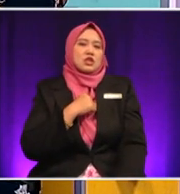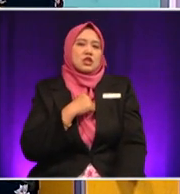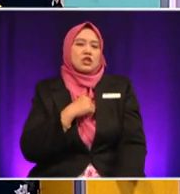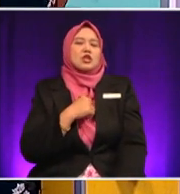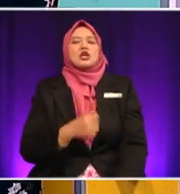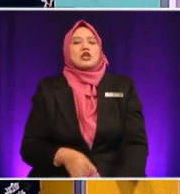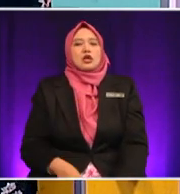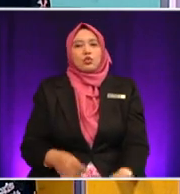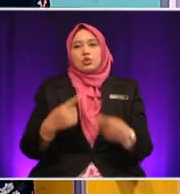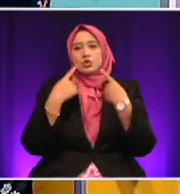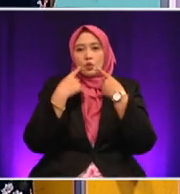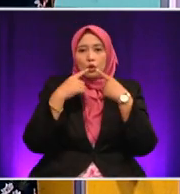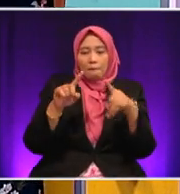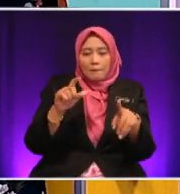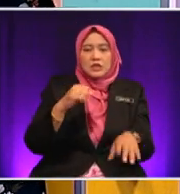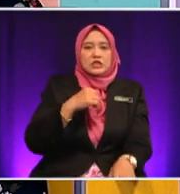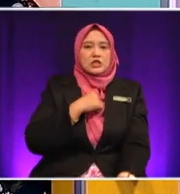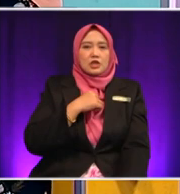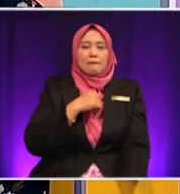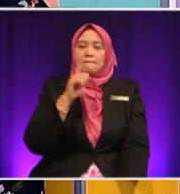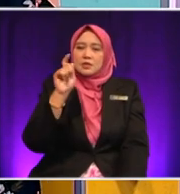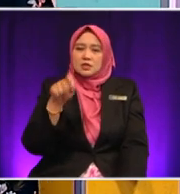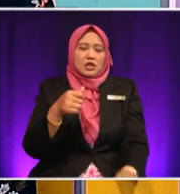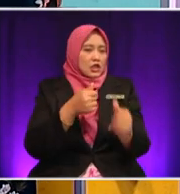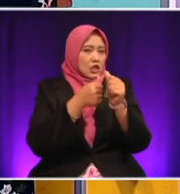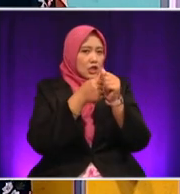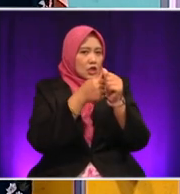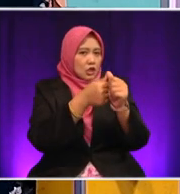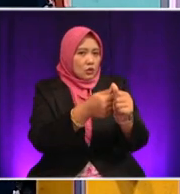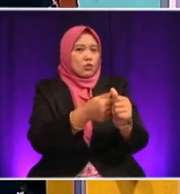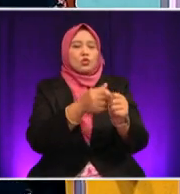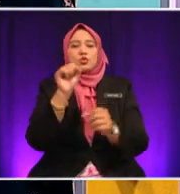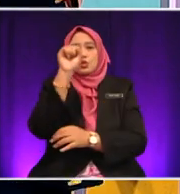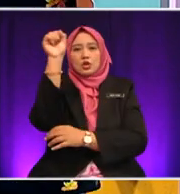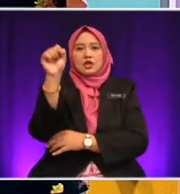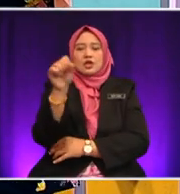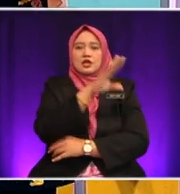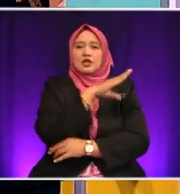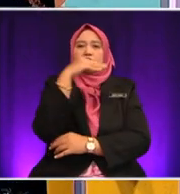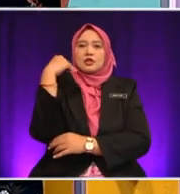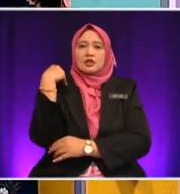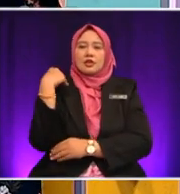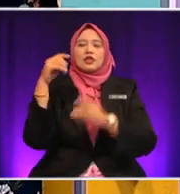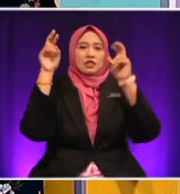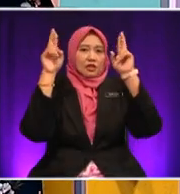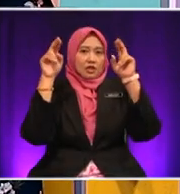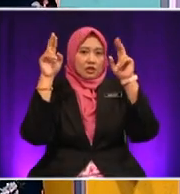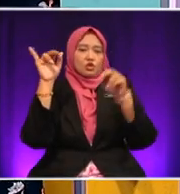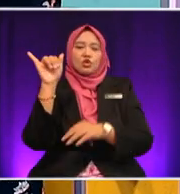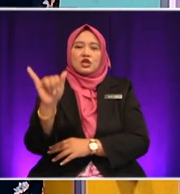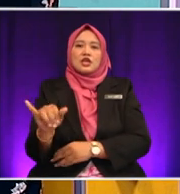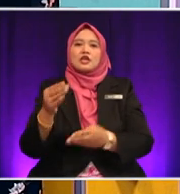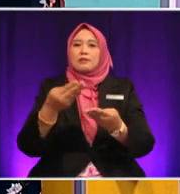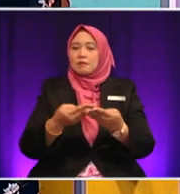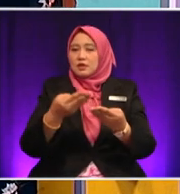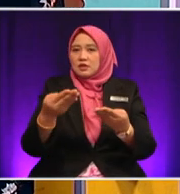jadi kita pastikan kita ikut soal dan itu jadi implikasi dia yang pertama